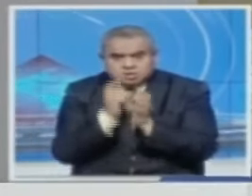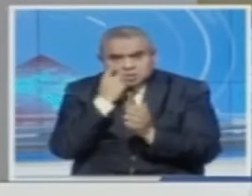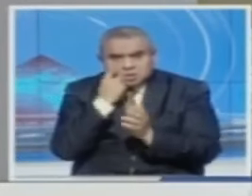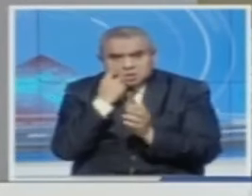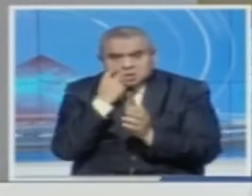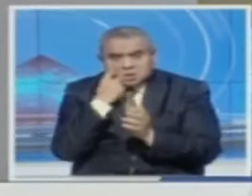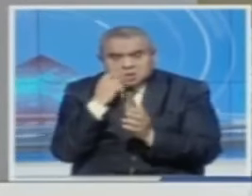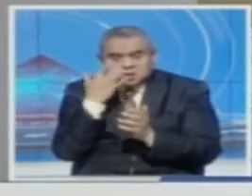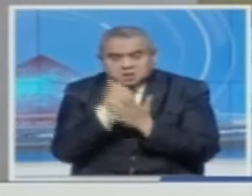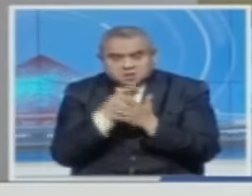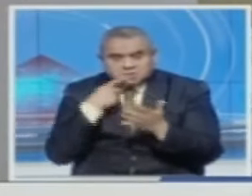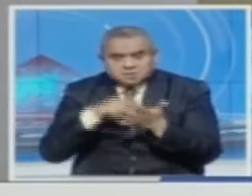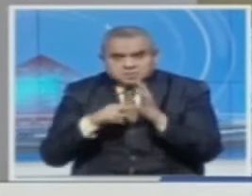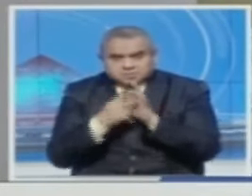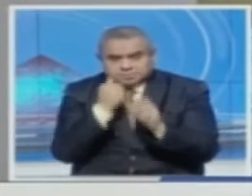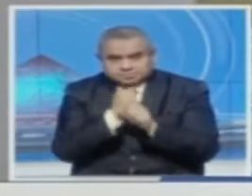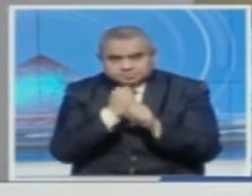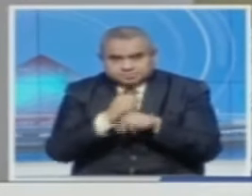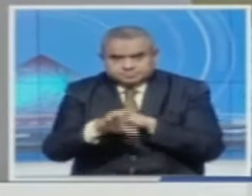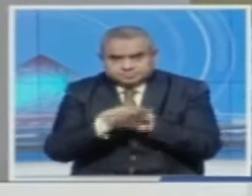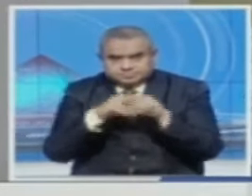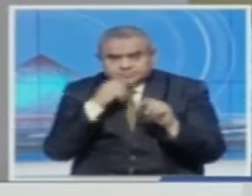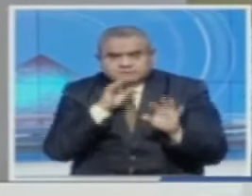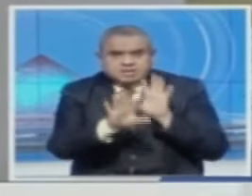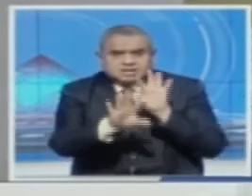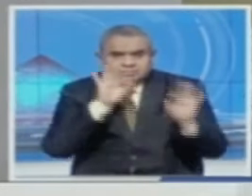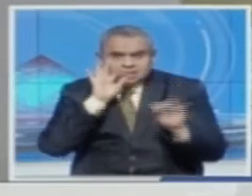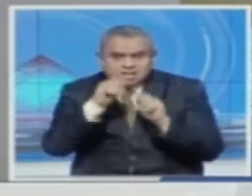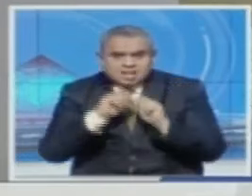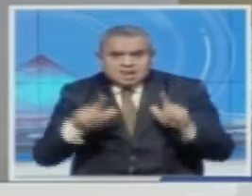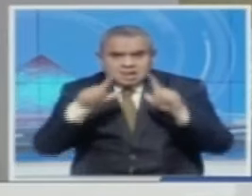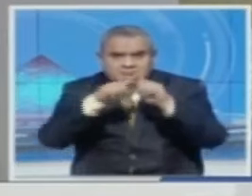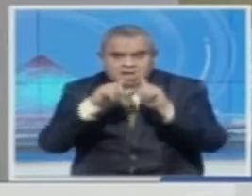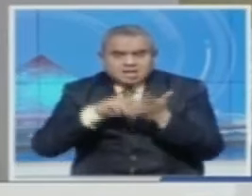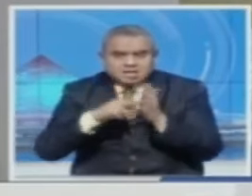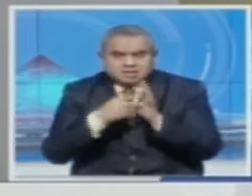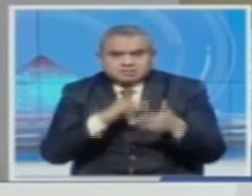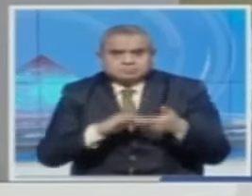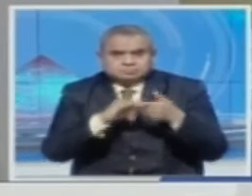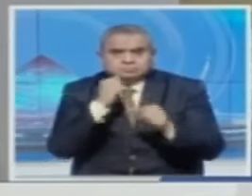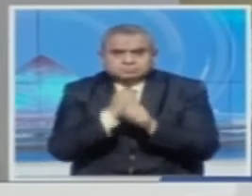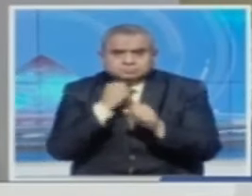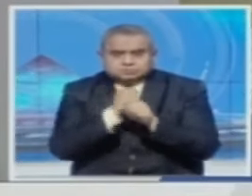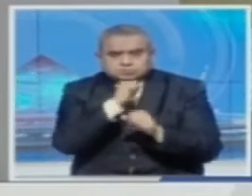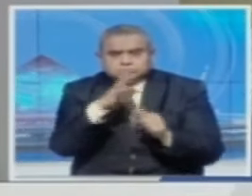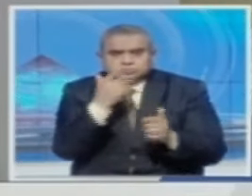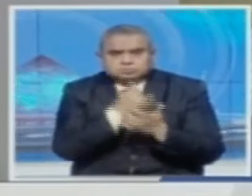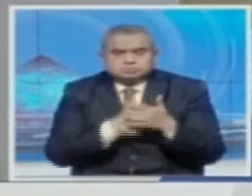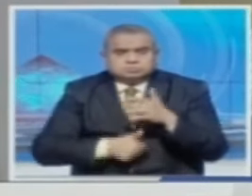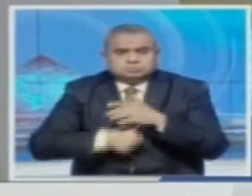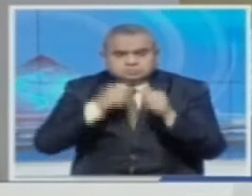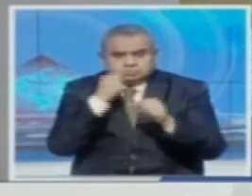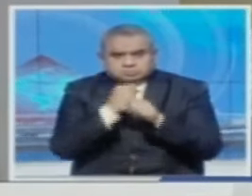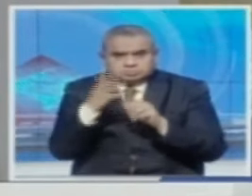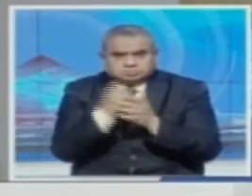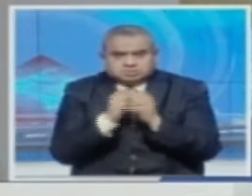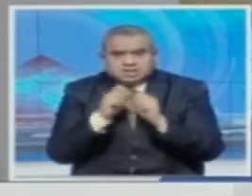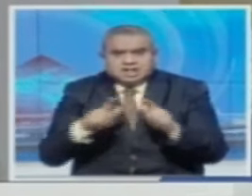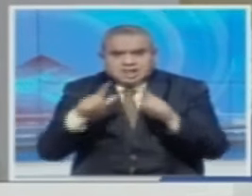سوف يتم تشكيل لجنة فنية لمساعدتها على أداء مهامها والتي تتعلق في تشكيل